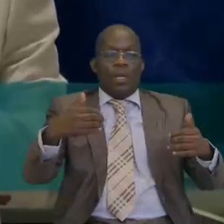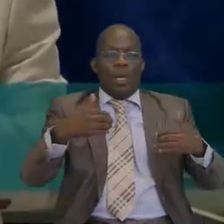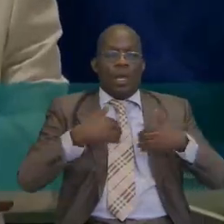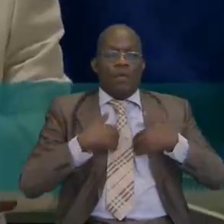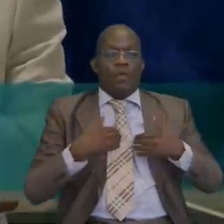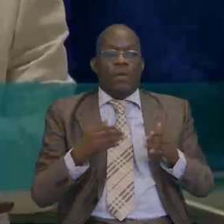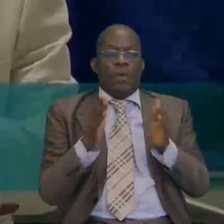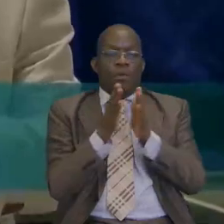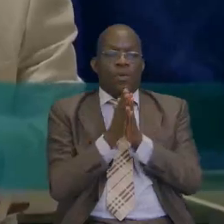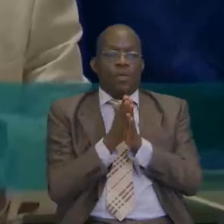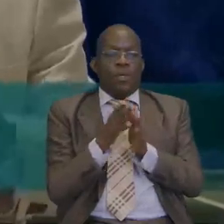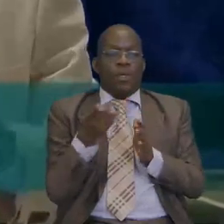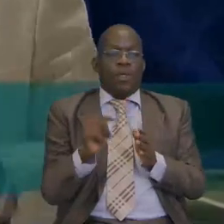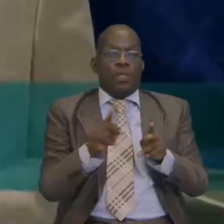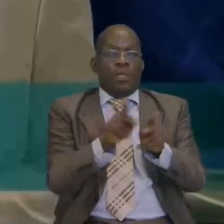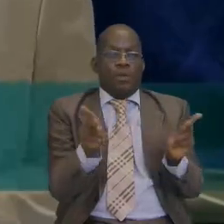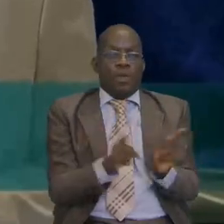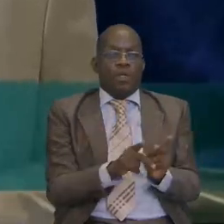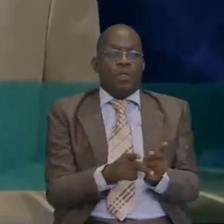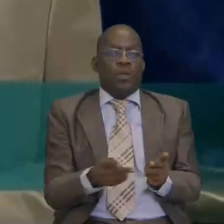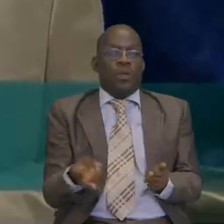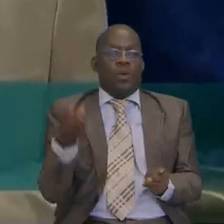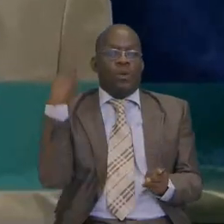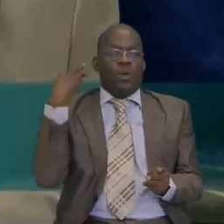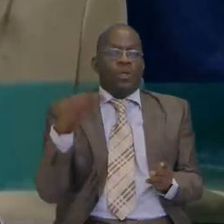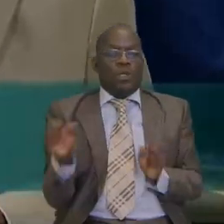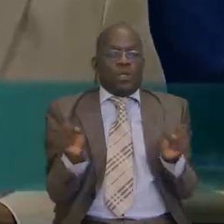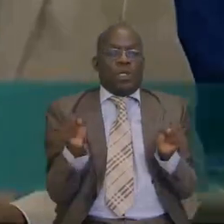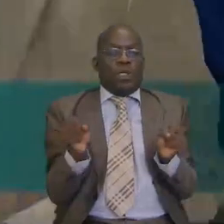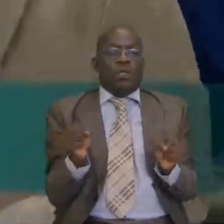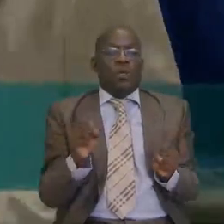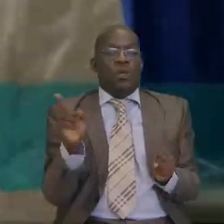le lieu où ils étaient assemblés trembla.